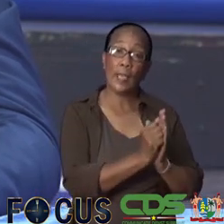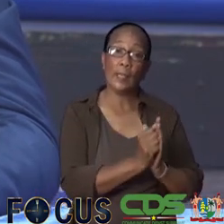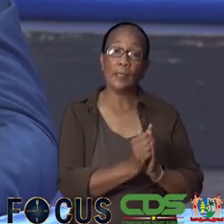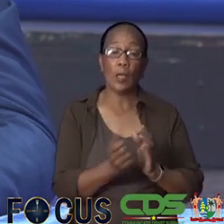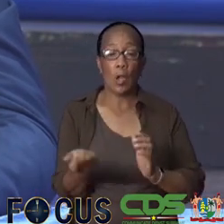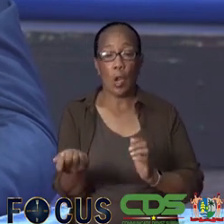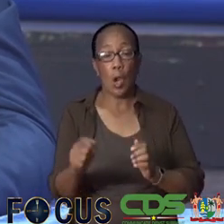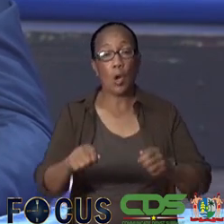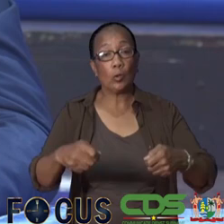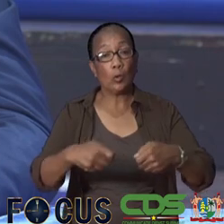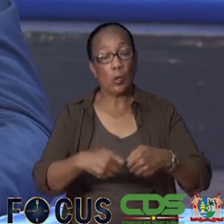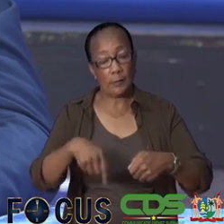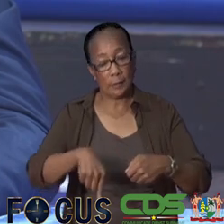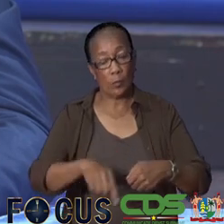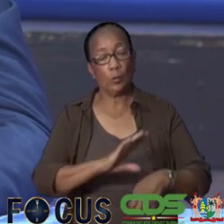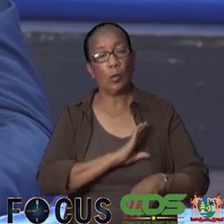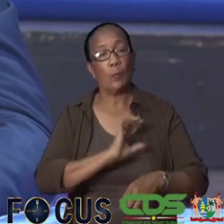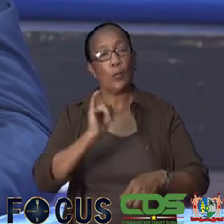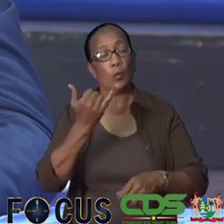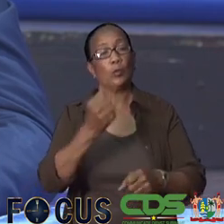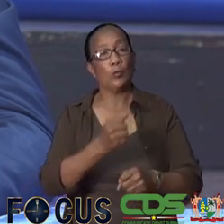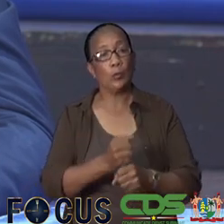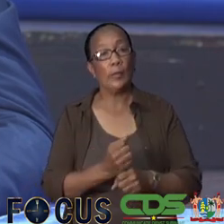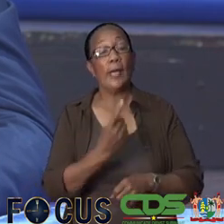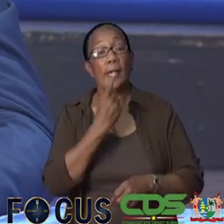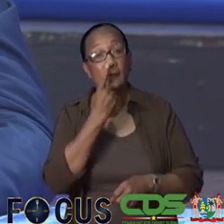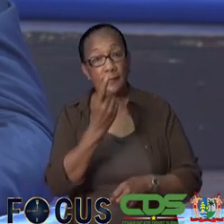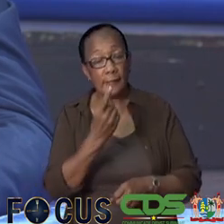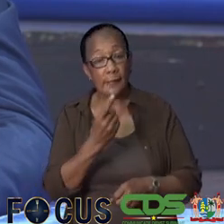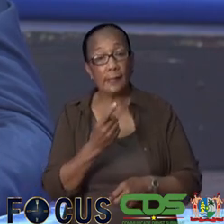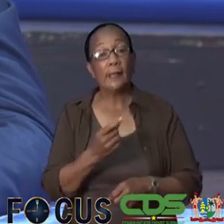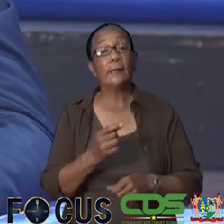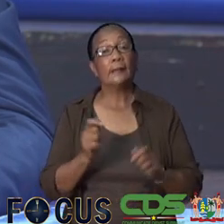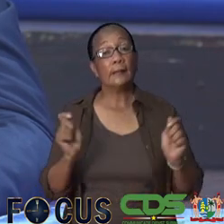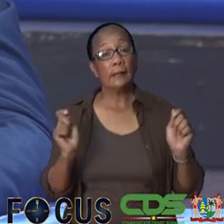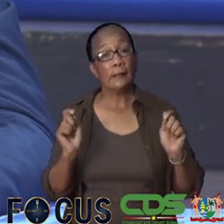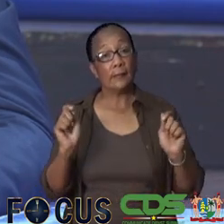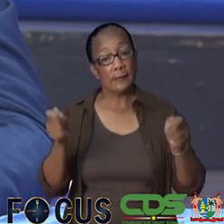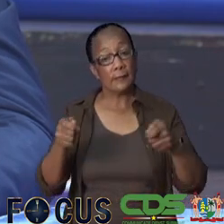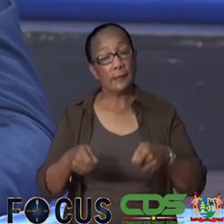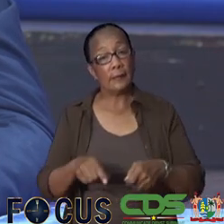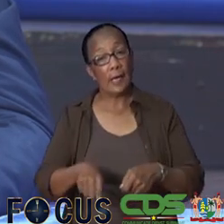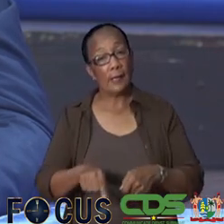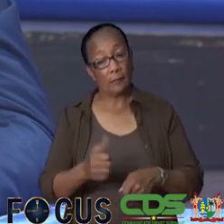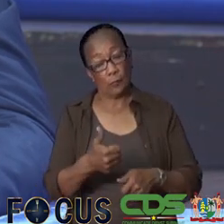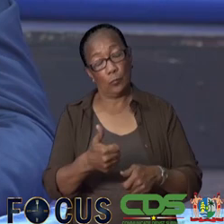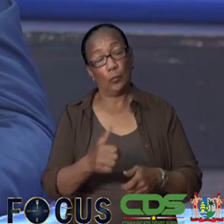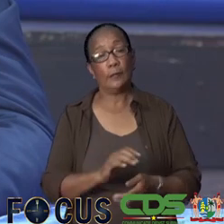doen. En u ziet al heel gauw dat de resultaten daar niet om liegen.